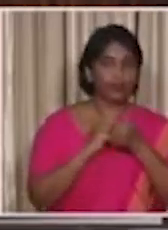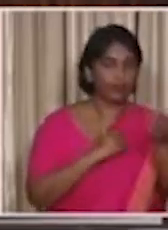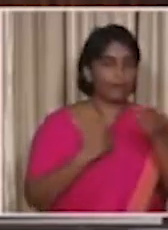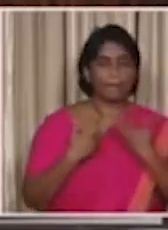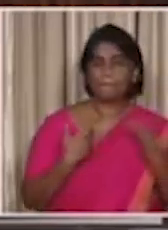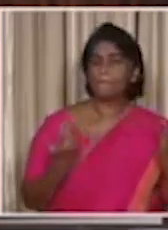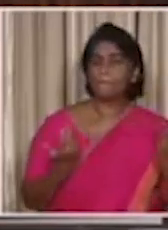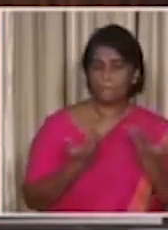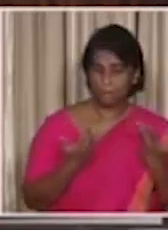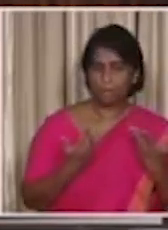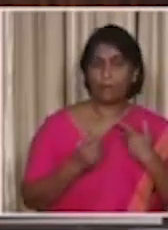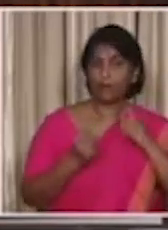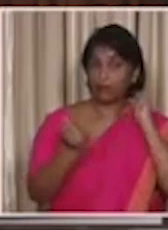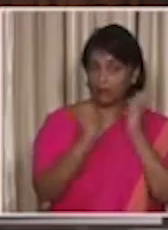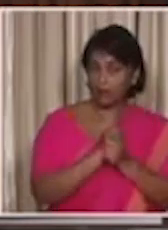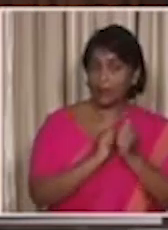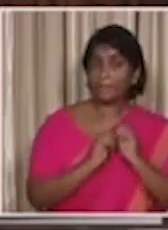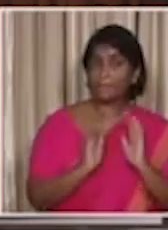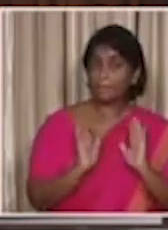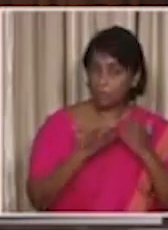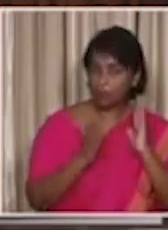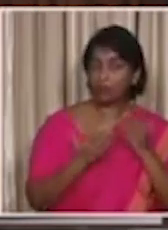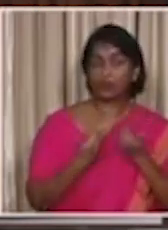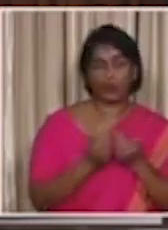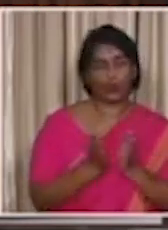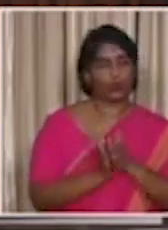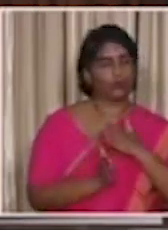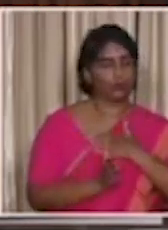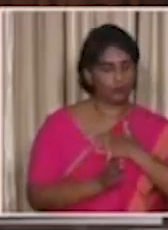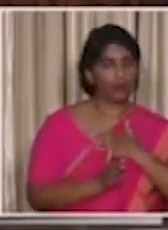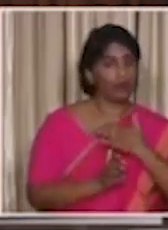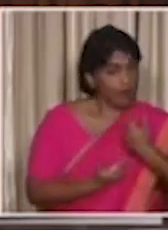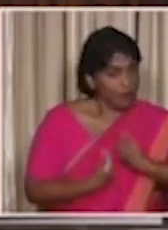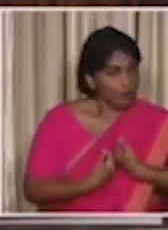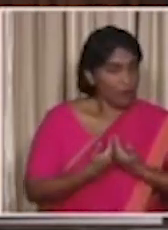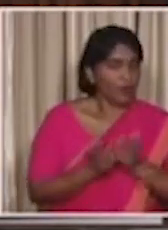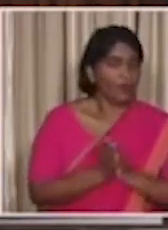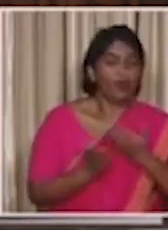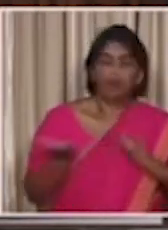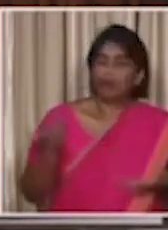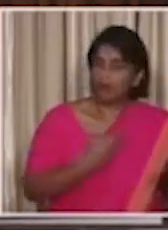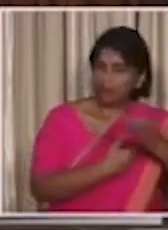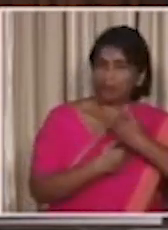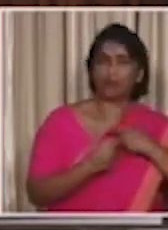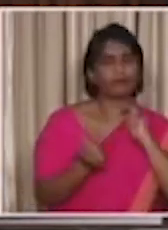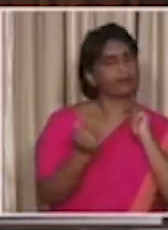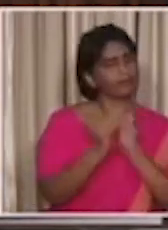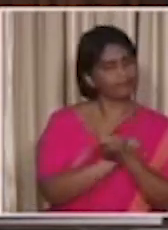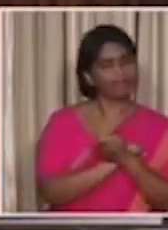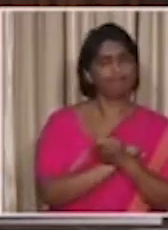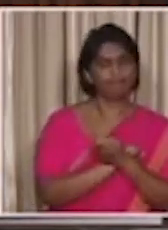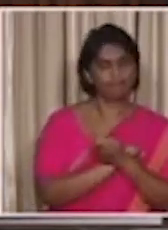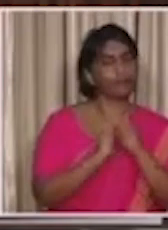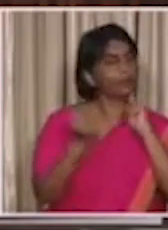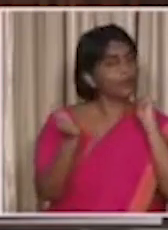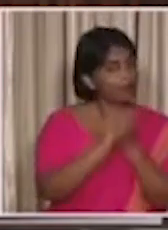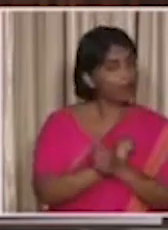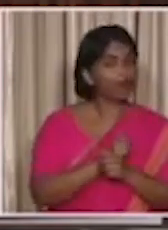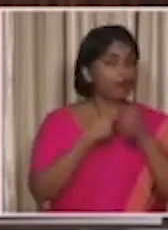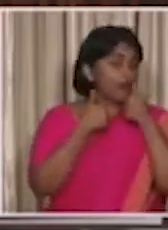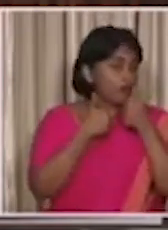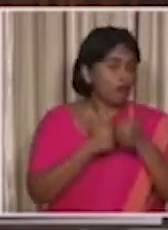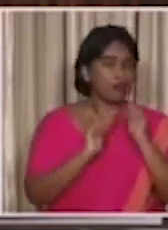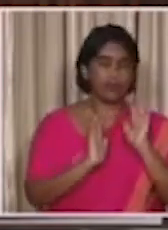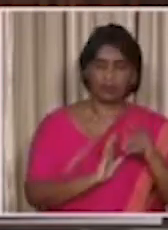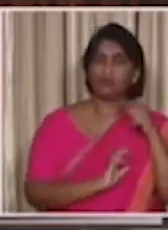කාටවත් බෑ. වෙනස් වීම පටන් ගන්න ඕනේ තමන්ගෙන්මයි, අපෙන්මයි. අපි හැමෝම වෙනස් විය යුතුයි. ඒ වෙනස් වීම යහපත් විය